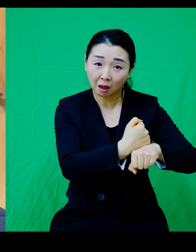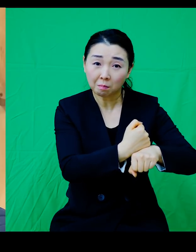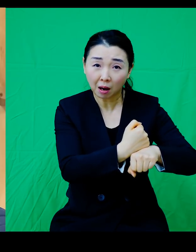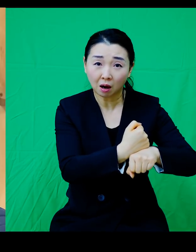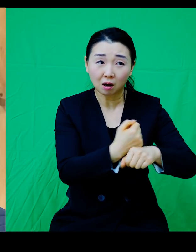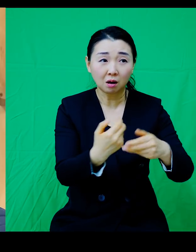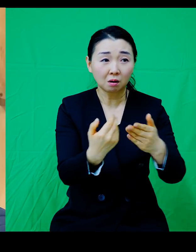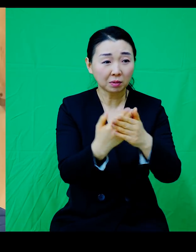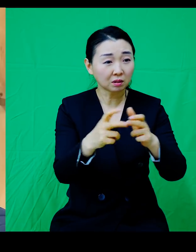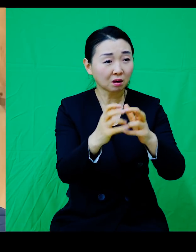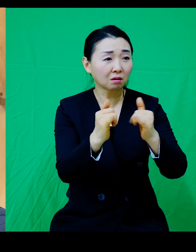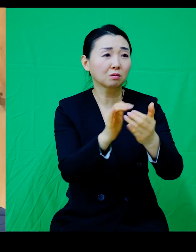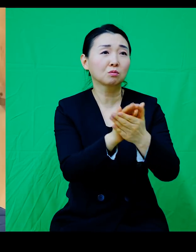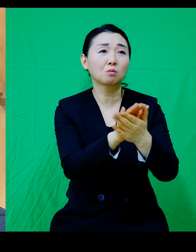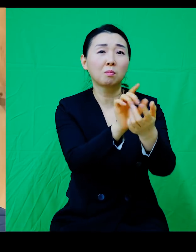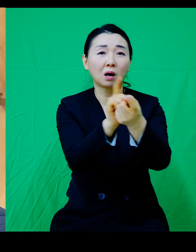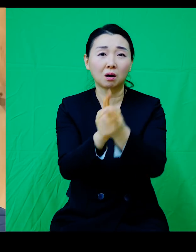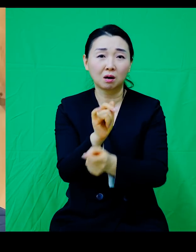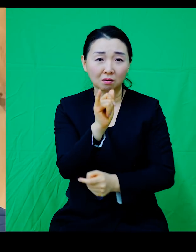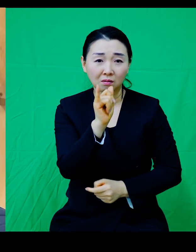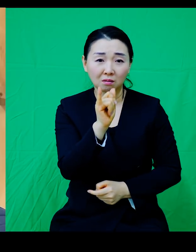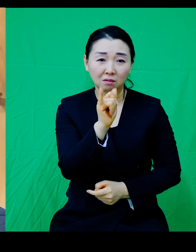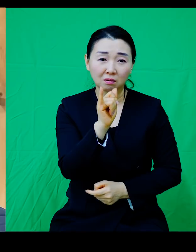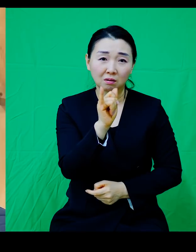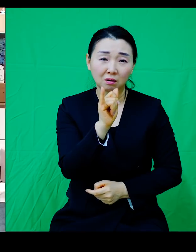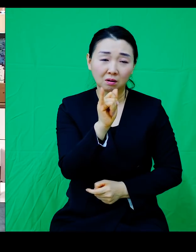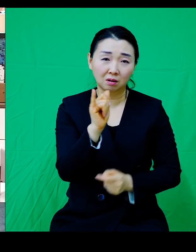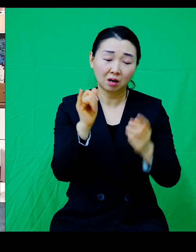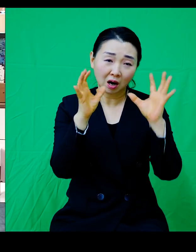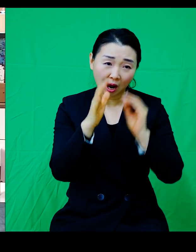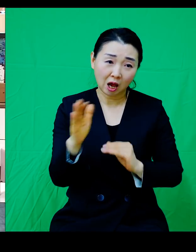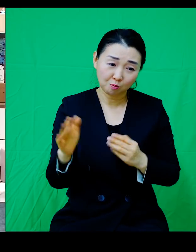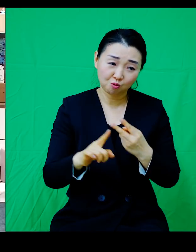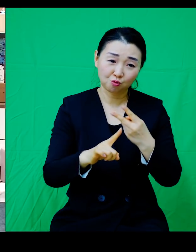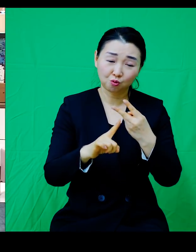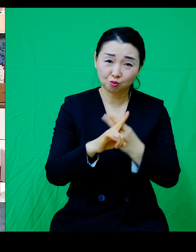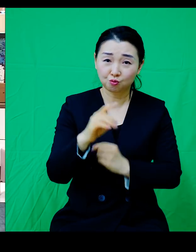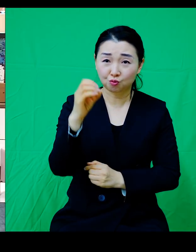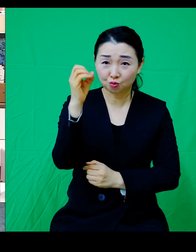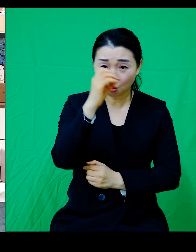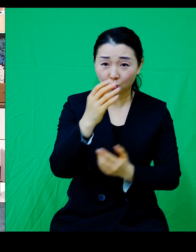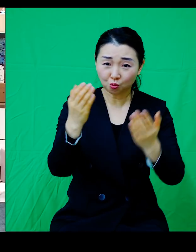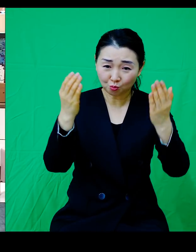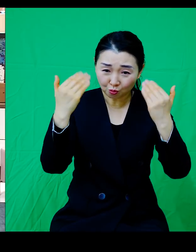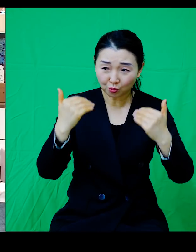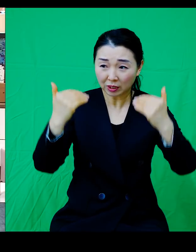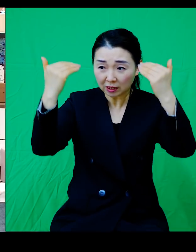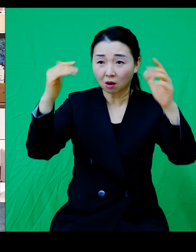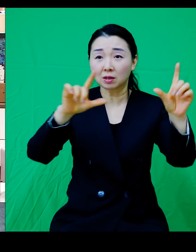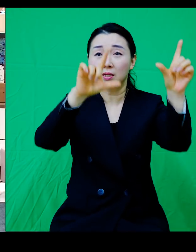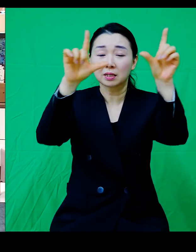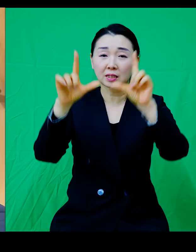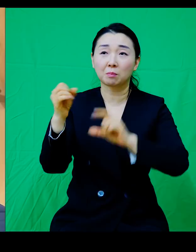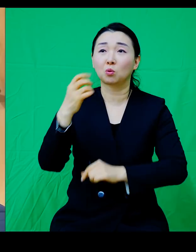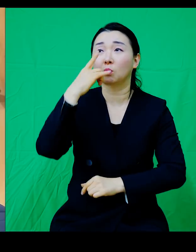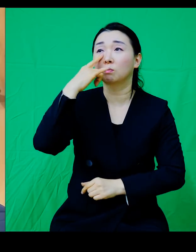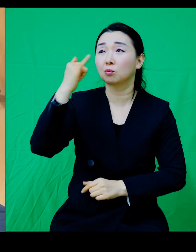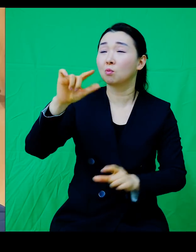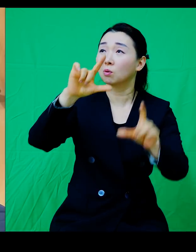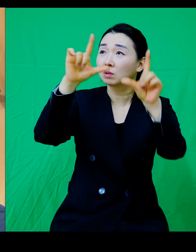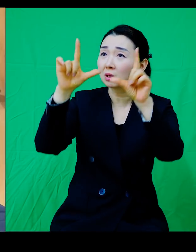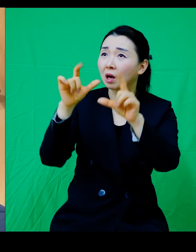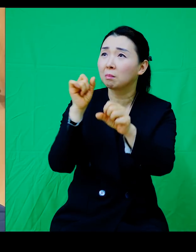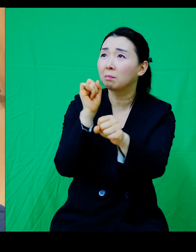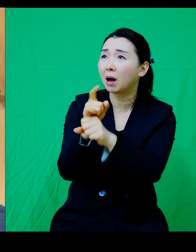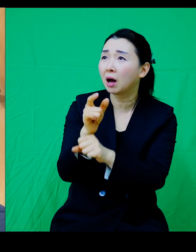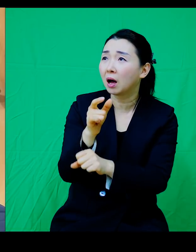이제 발달장애 친구들을 계속 만났었거든요. 예. 그래서 아이부터 이제 중고등부 거쳐서 성인들의 삶과 이제